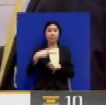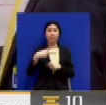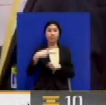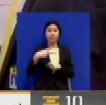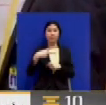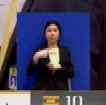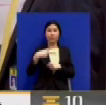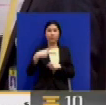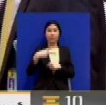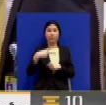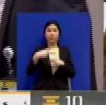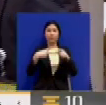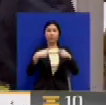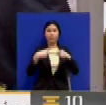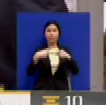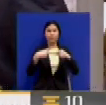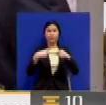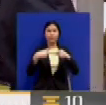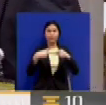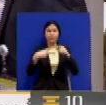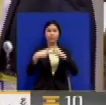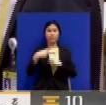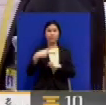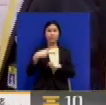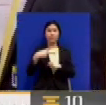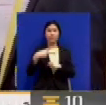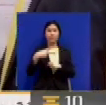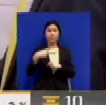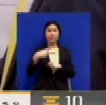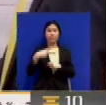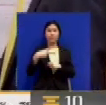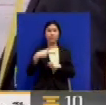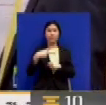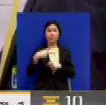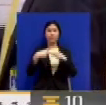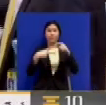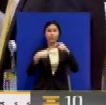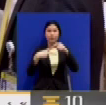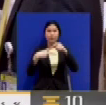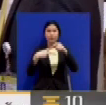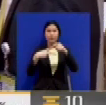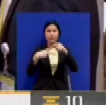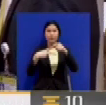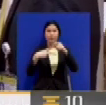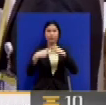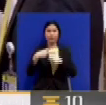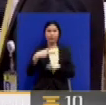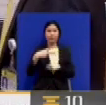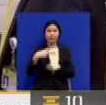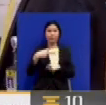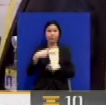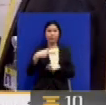คืออ าจจะต้องขาสั่นเหมือนกัน คือทุกฝ่ายมันมีผลประโยชน์ทั้งนั้นแหละเพราะคุณการที่เสี่ยงหนูต้องการคมนาคมเนี่ยม ัน มีหลายอย่างเพราะว่าหนึ่ง